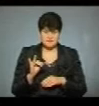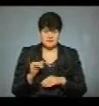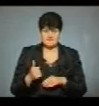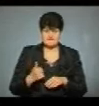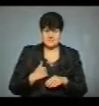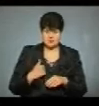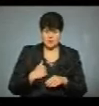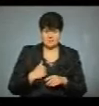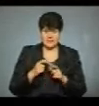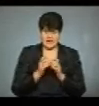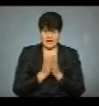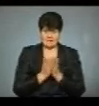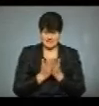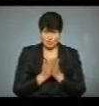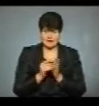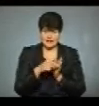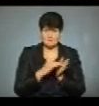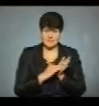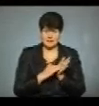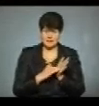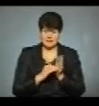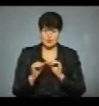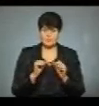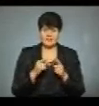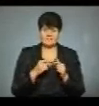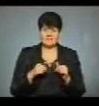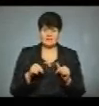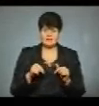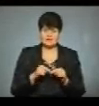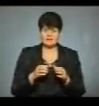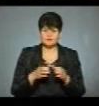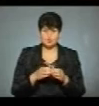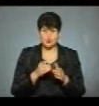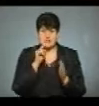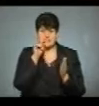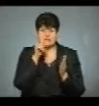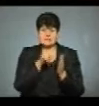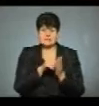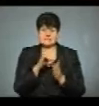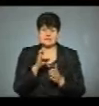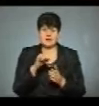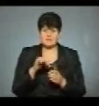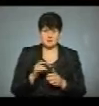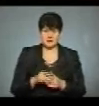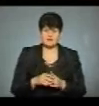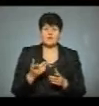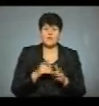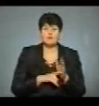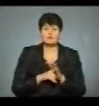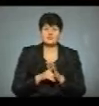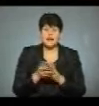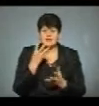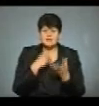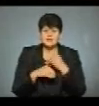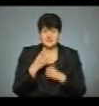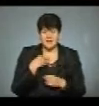Військовий білет, в ньому написано командир відділення взводу снайперів. Костринку починати їсти,